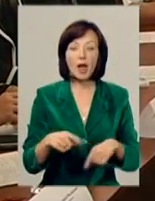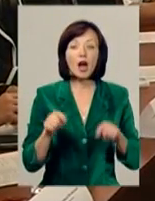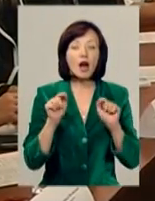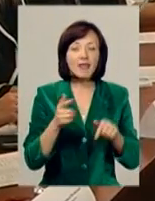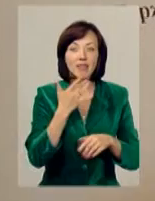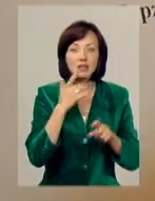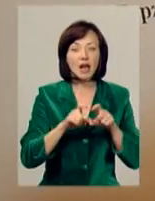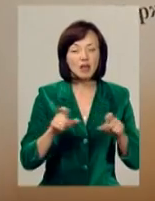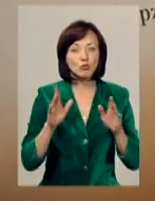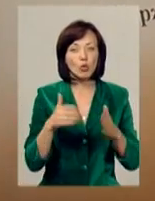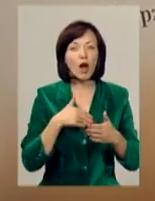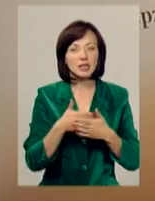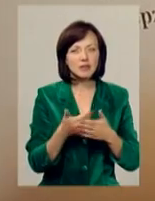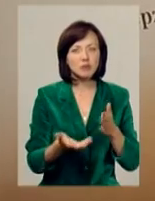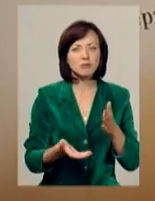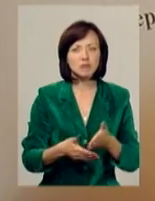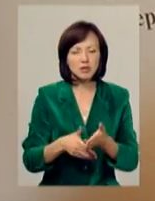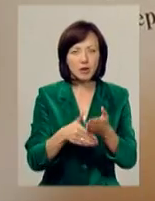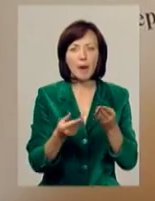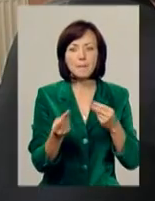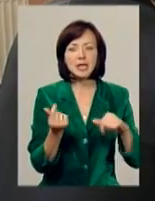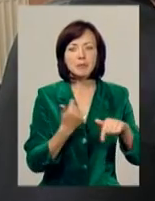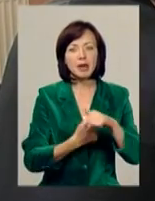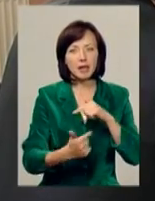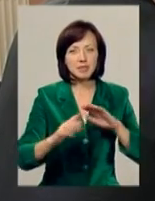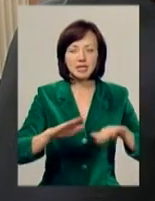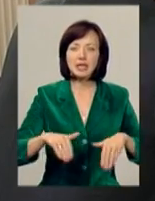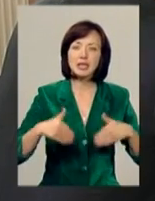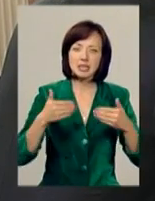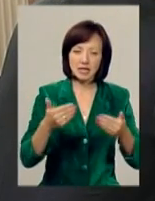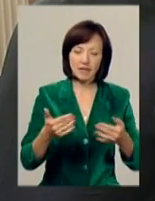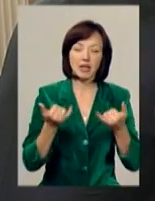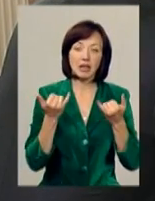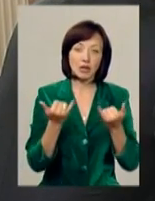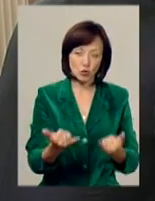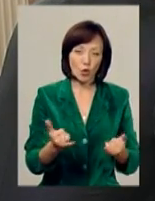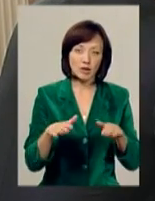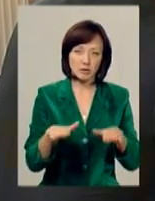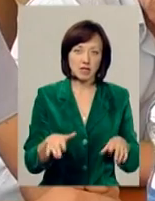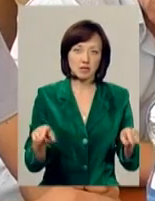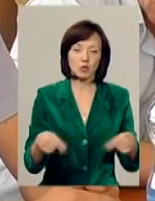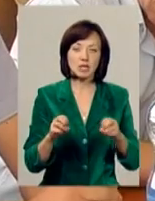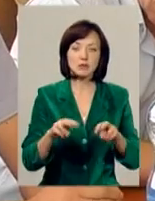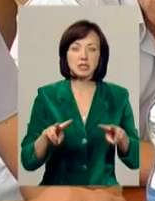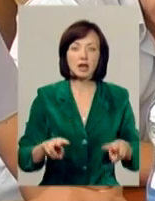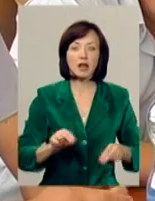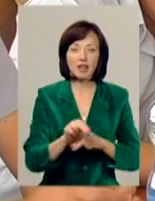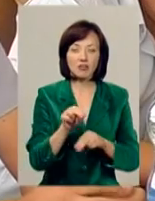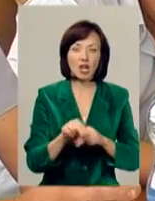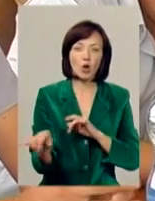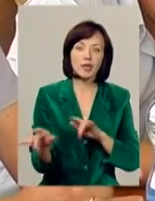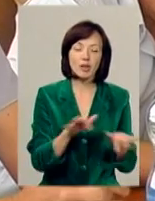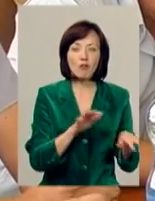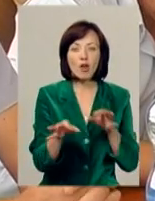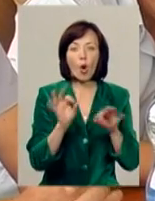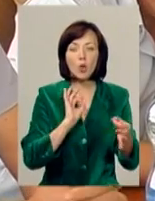підтримуватимуть підприємницькі ініціативи вже зареєстрованих безробітніх Для цього на місцях створять спеціальні навчально-ділові та